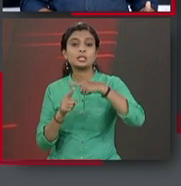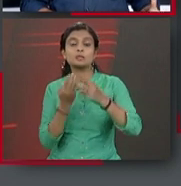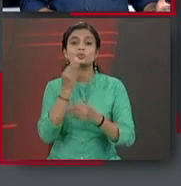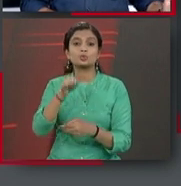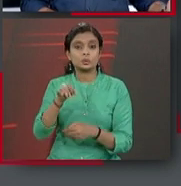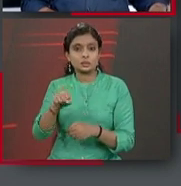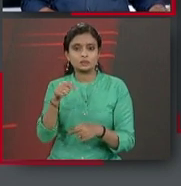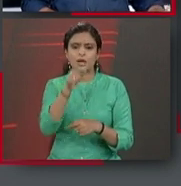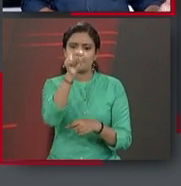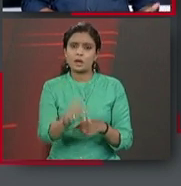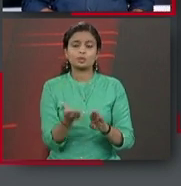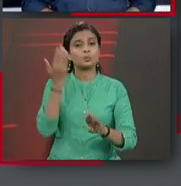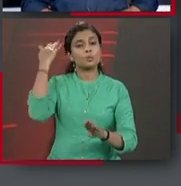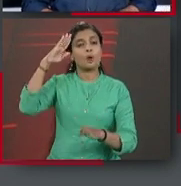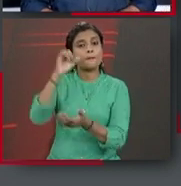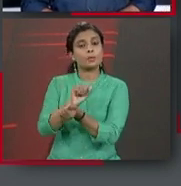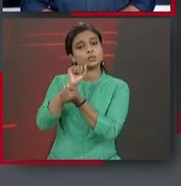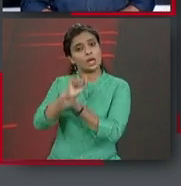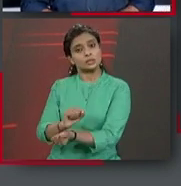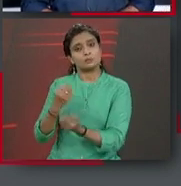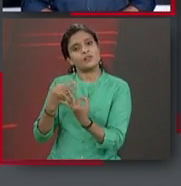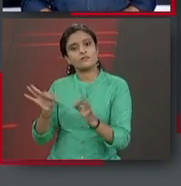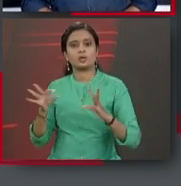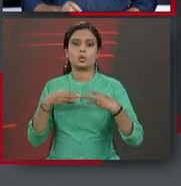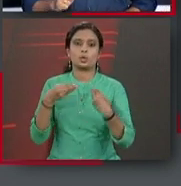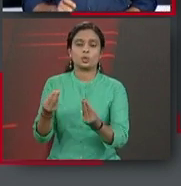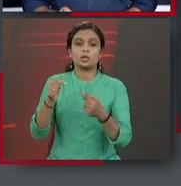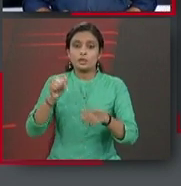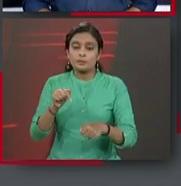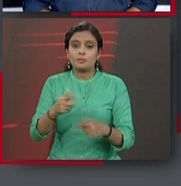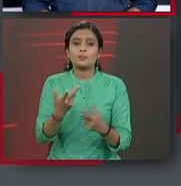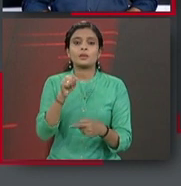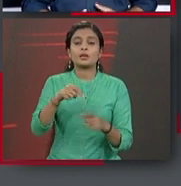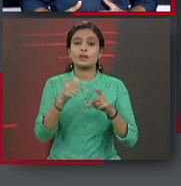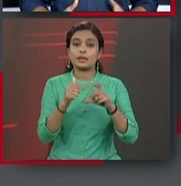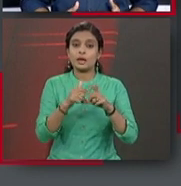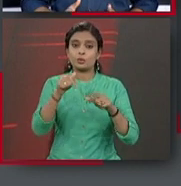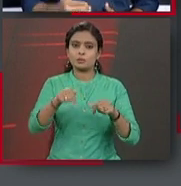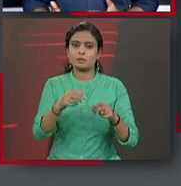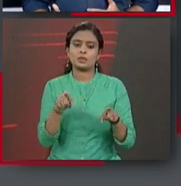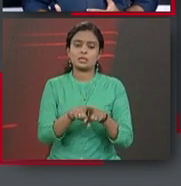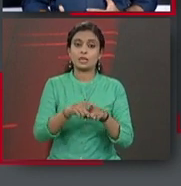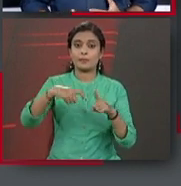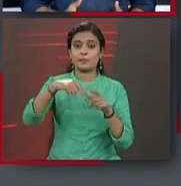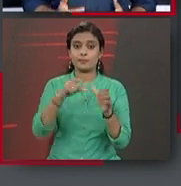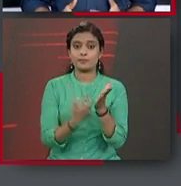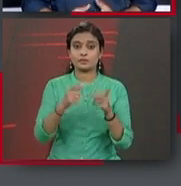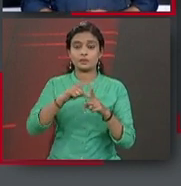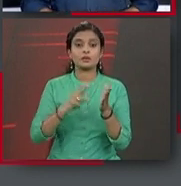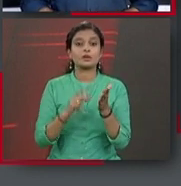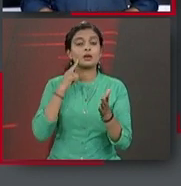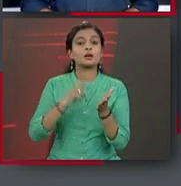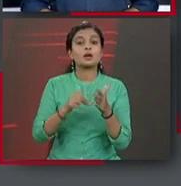ആദിത്യയെ നേരത്തെ തന്നെ പോലീസ് അറസ്റ്റ് ചെയ്യുകയും പിന്നീട് ജാമ്യത്തിൽ വിടുകയും ചെയ്തു. എന്തായാലും എറണാകുളം അങ്കമാലി അതിരൂപതയിൽ ഇത്തരത്തിൽ ഒരു കർദിനാളിനെതിരെ വൈദികർ